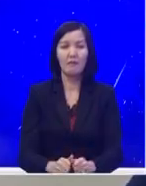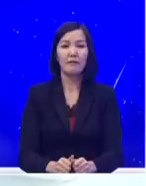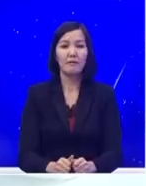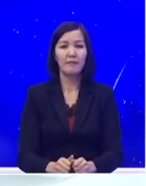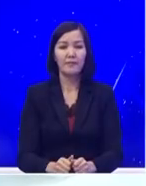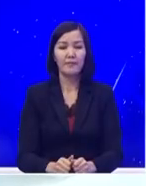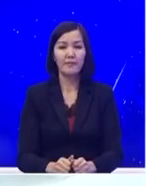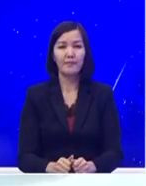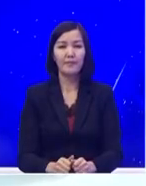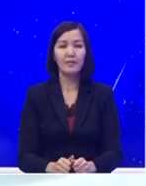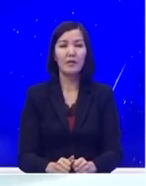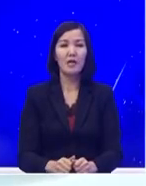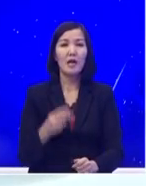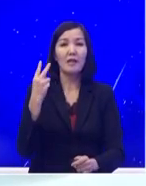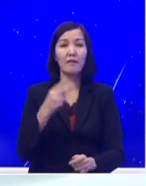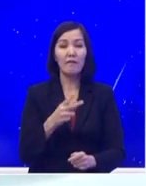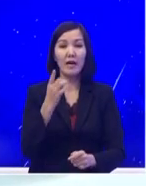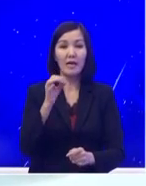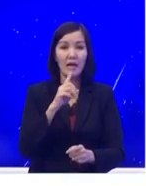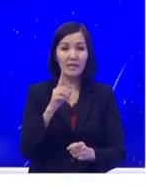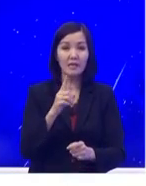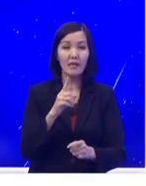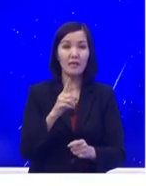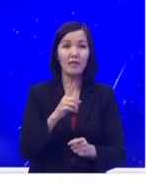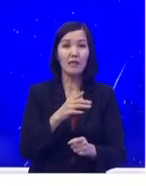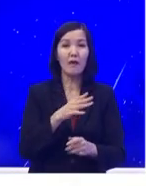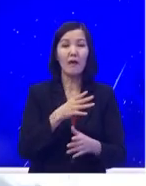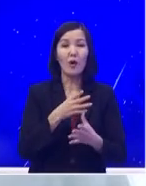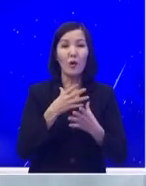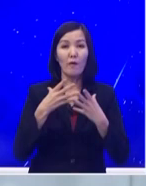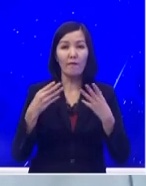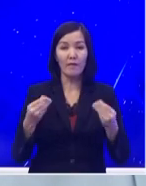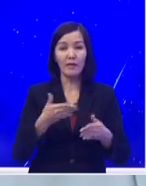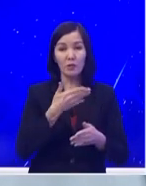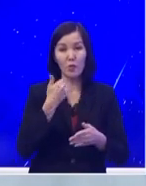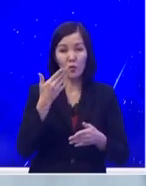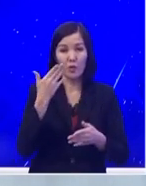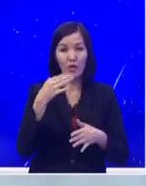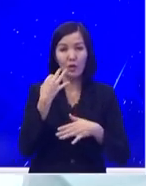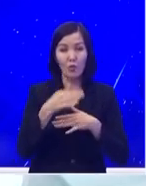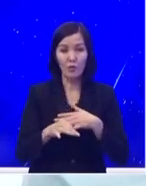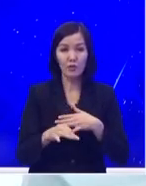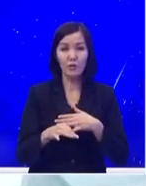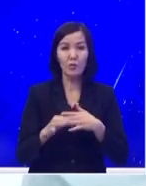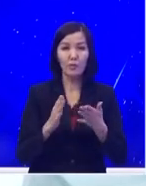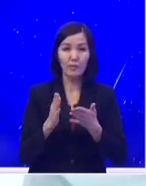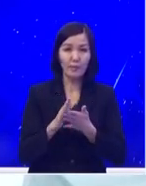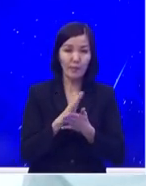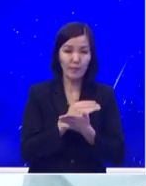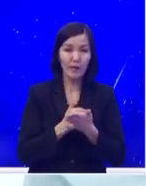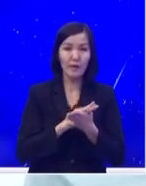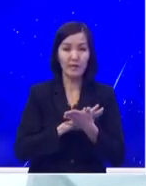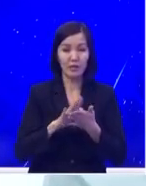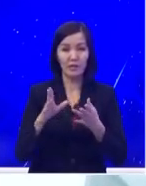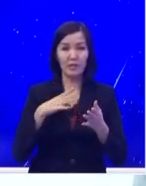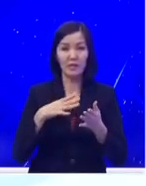города. Следует отметить, что два раза в год, весной и осенью, предприятие проводит профилактическую промывку водопроводных сетей Талдыкургана. Таким образом, вода